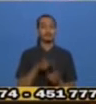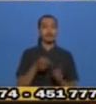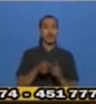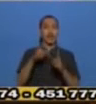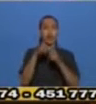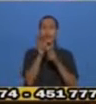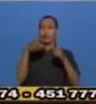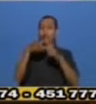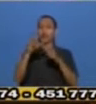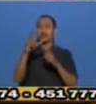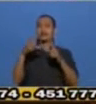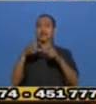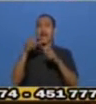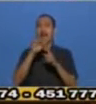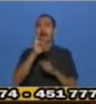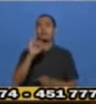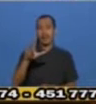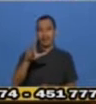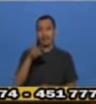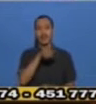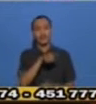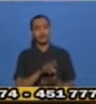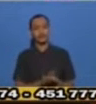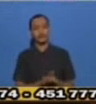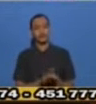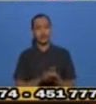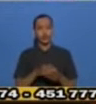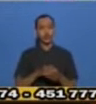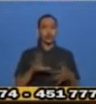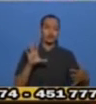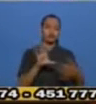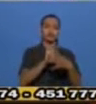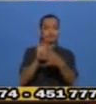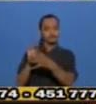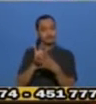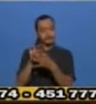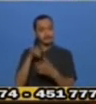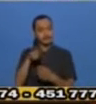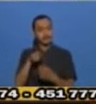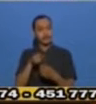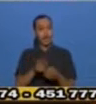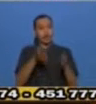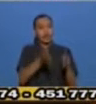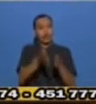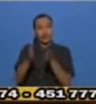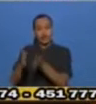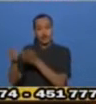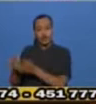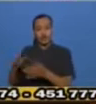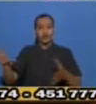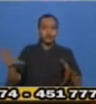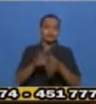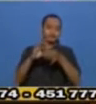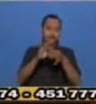pada saat satu kegiatan itu melibatkan banyak sektor itu akan lebih mudah. Ya. Jadi yang nggak punya NIK saat itu